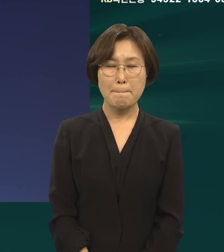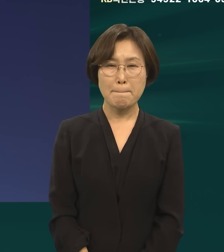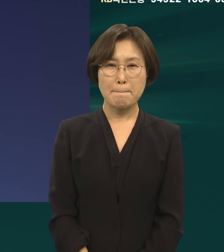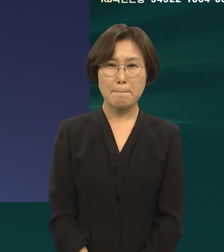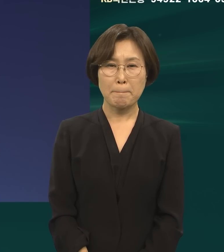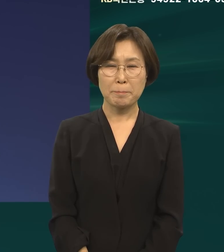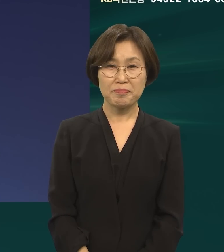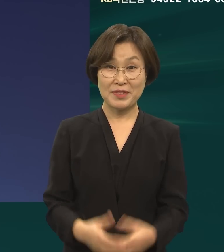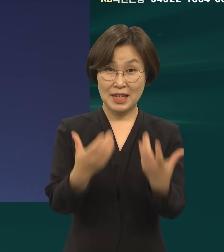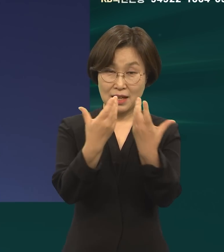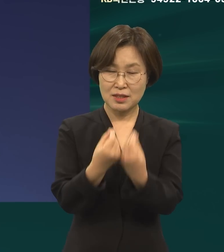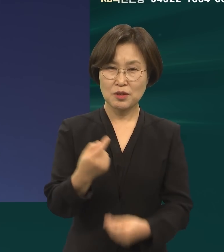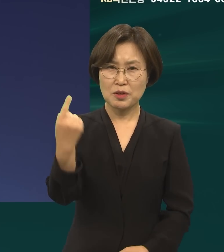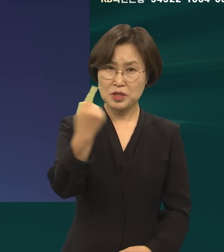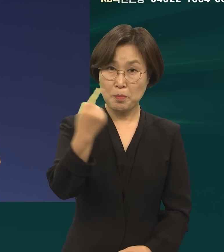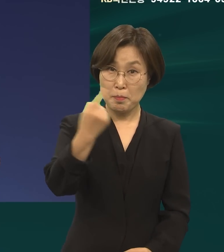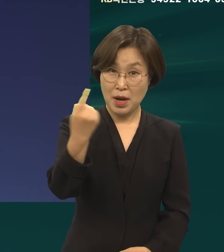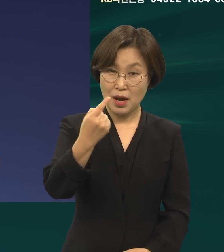1,000만 원짜리 수표를